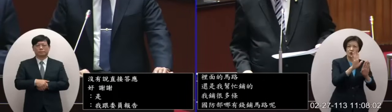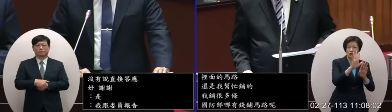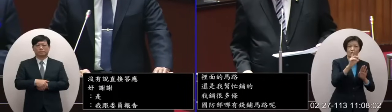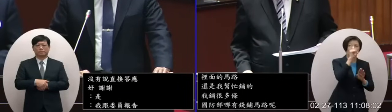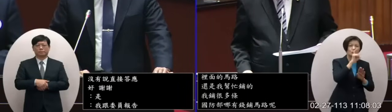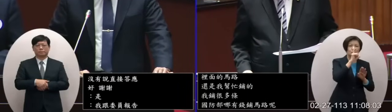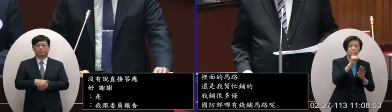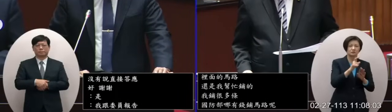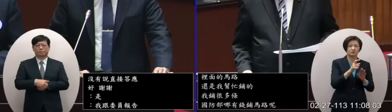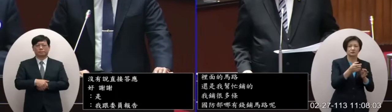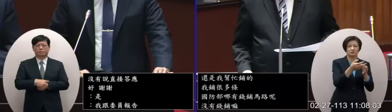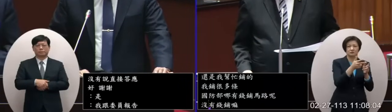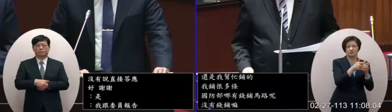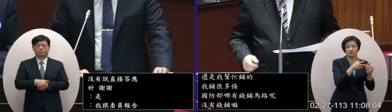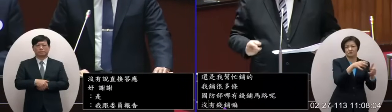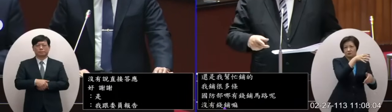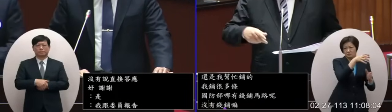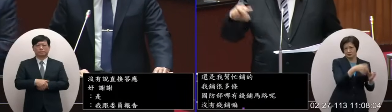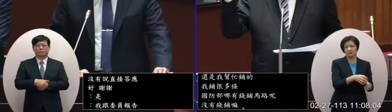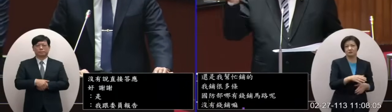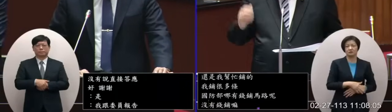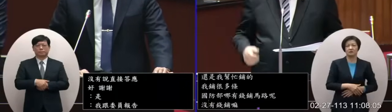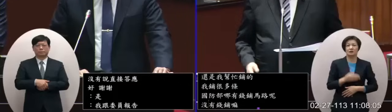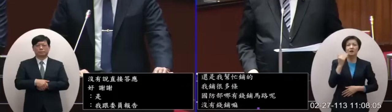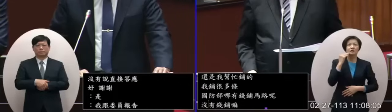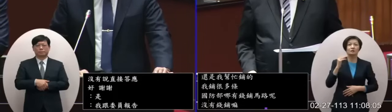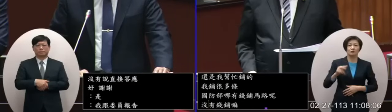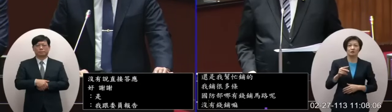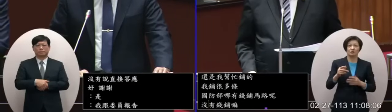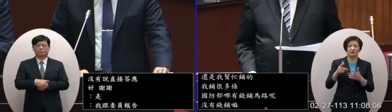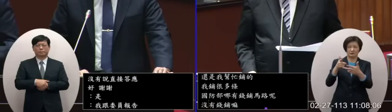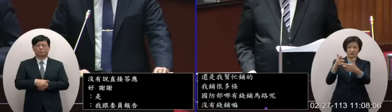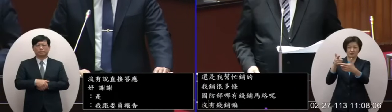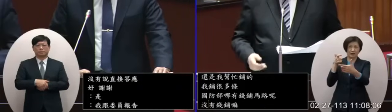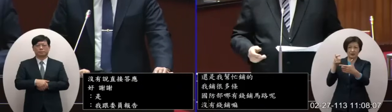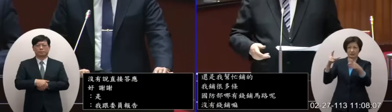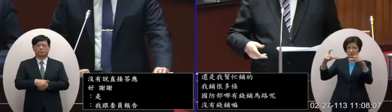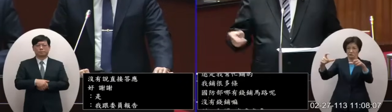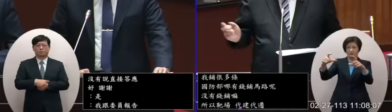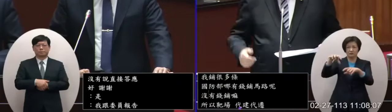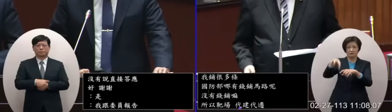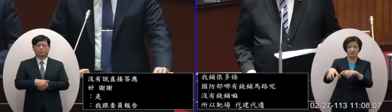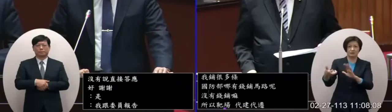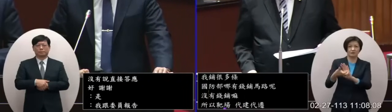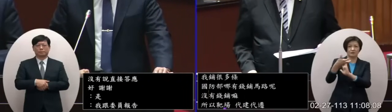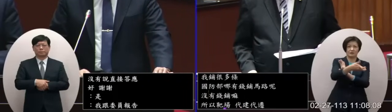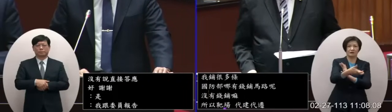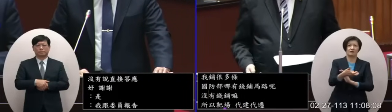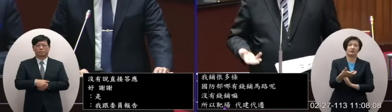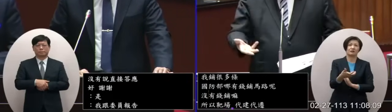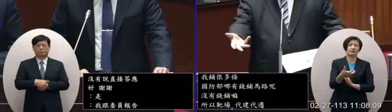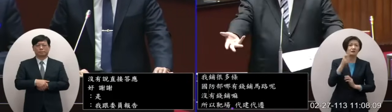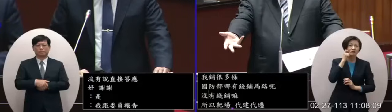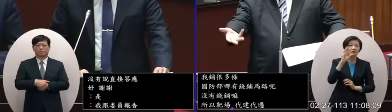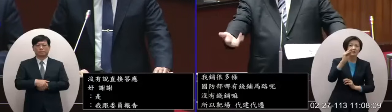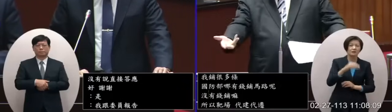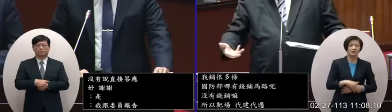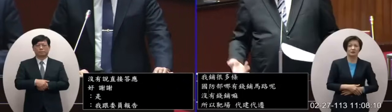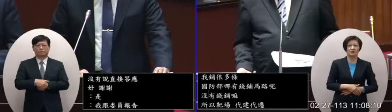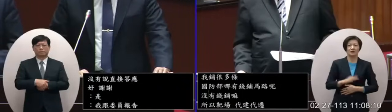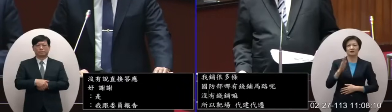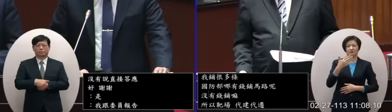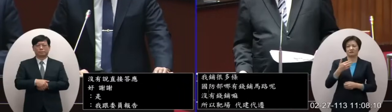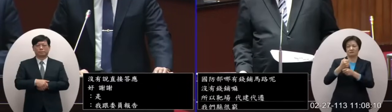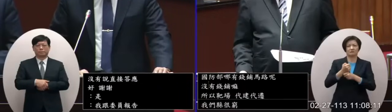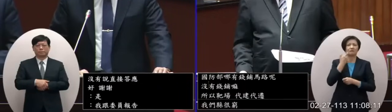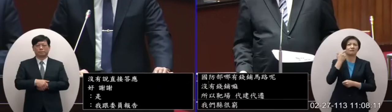方，你说拔场搬就搬，有什么困难了？他那个酒多卖两瓶就有了，马祖没有